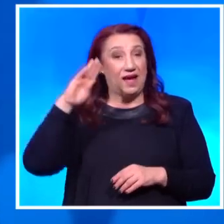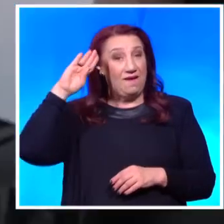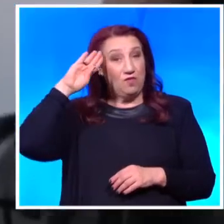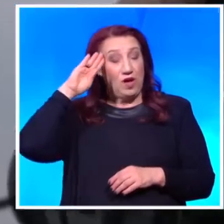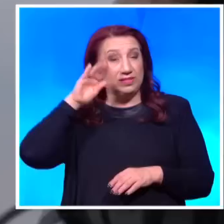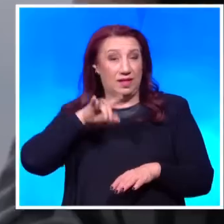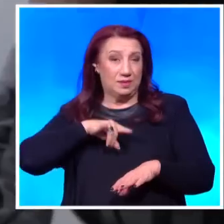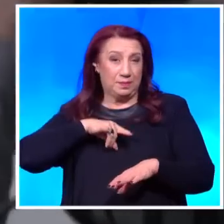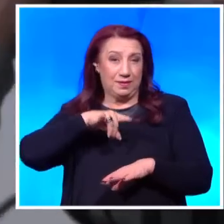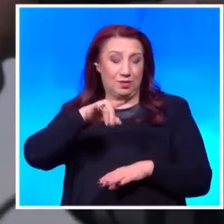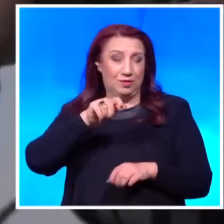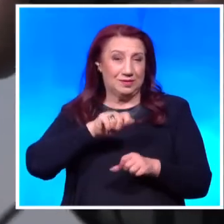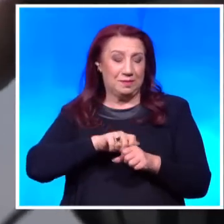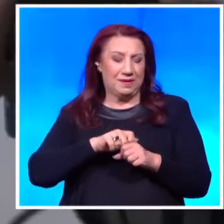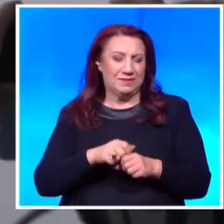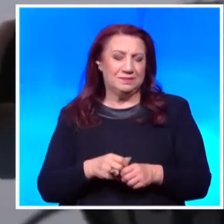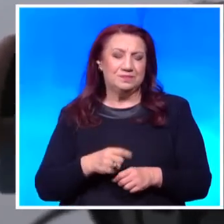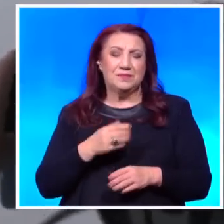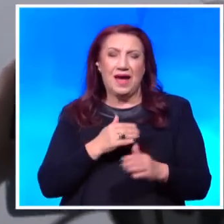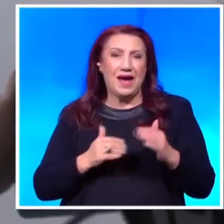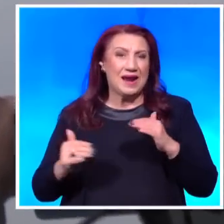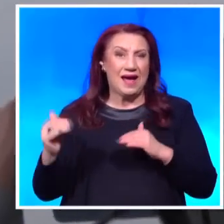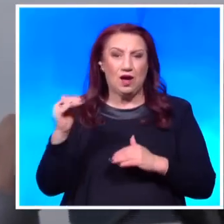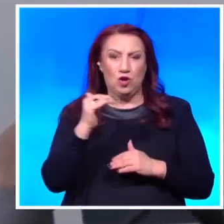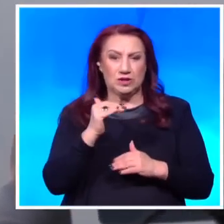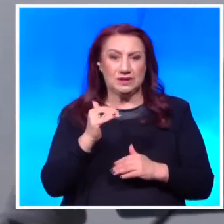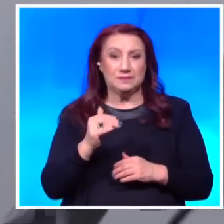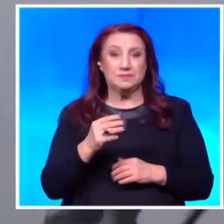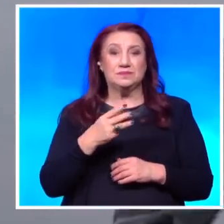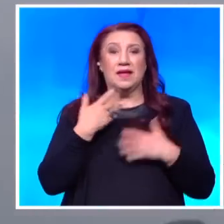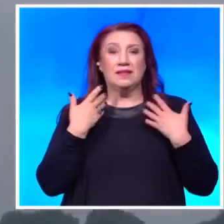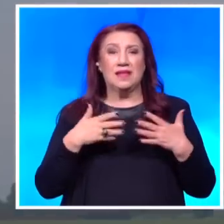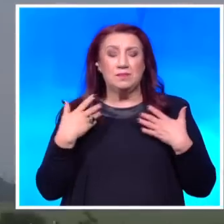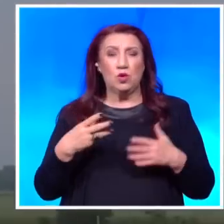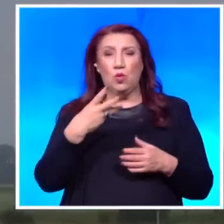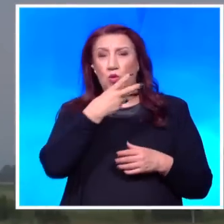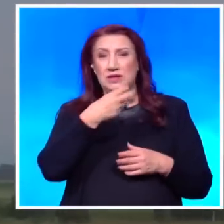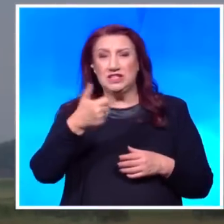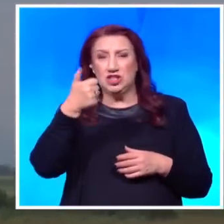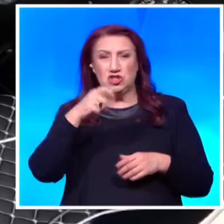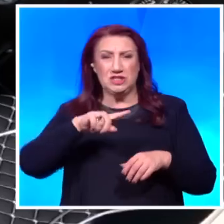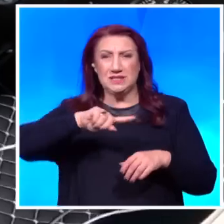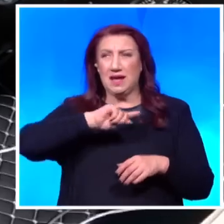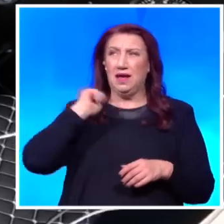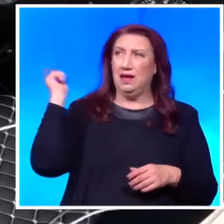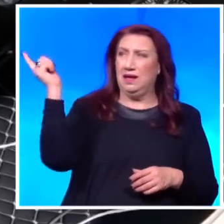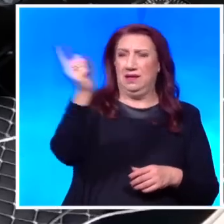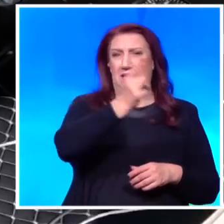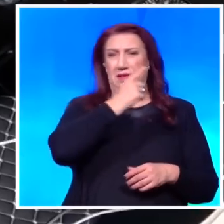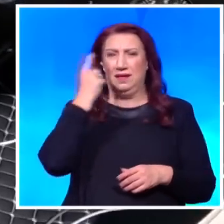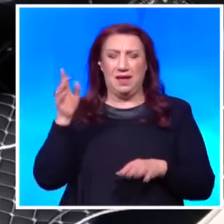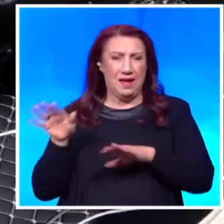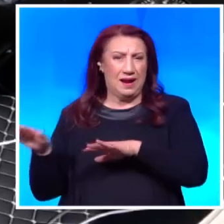постижение. Калайджиев успява да направи най-много 360 градусови виража без прекъсване, което отне 4